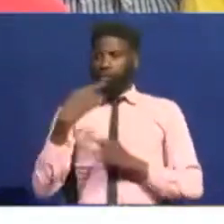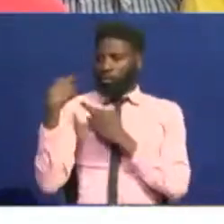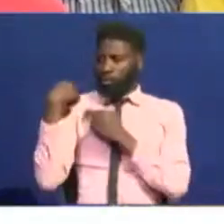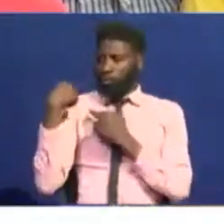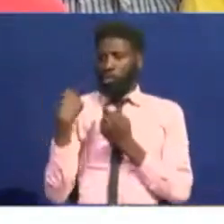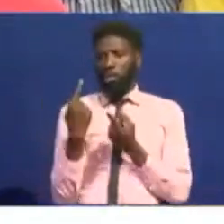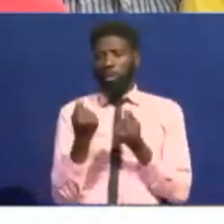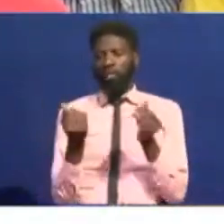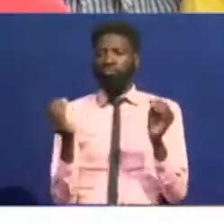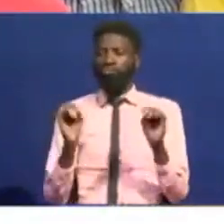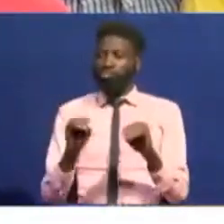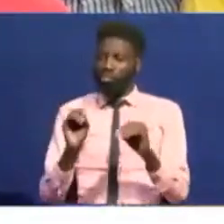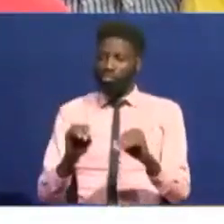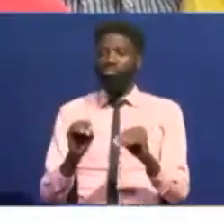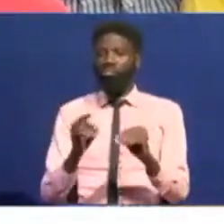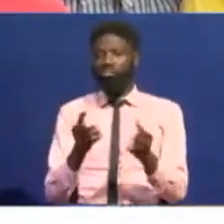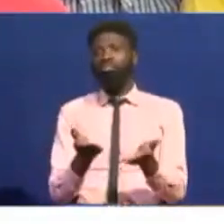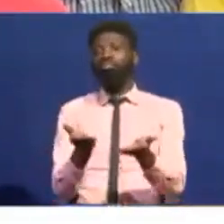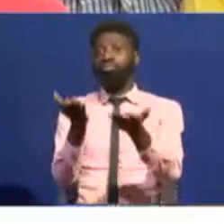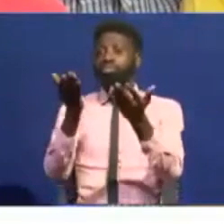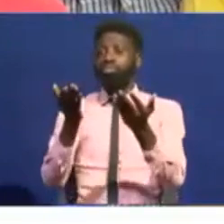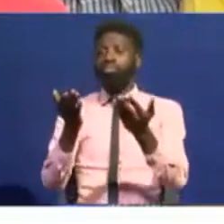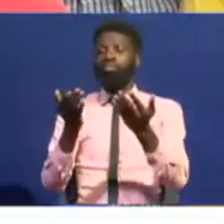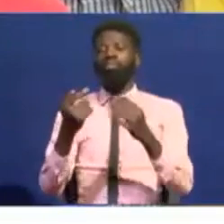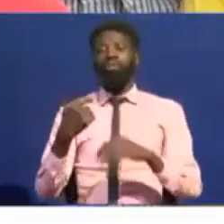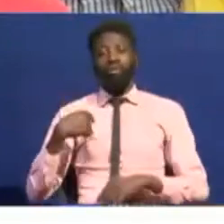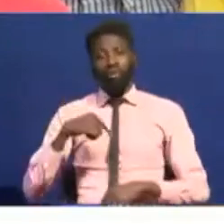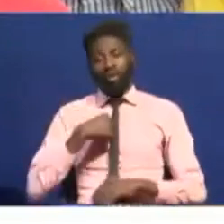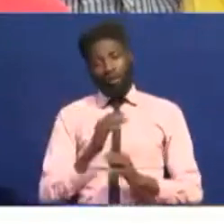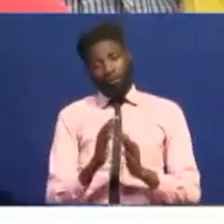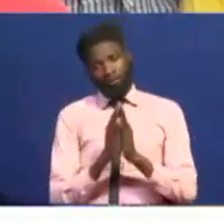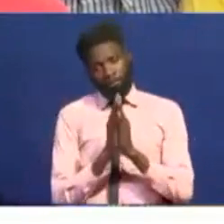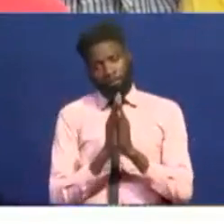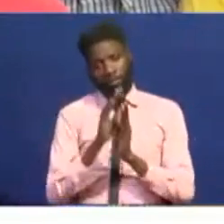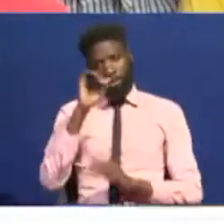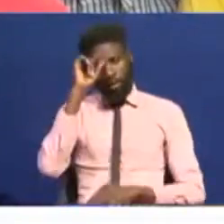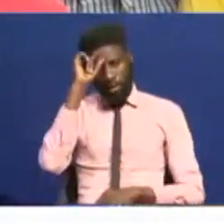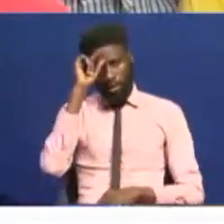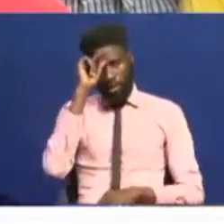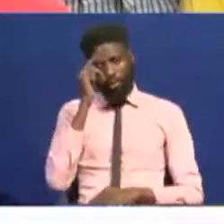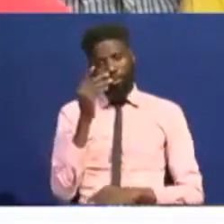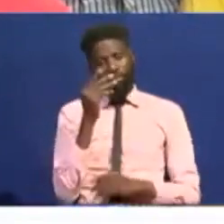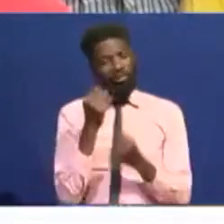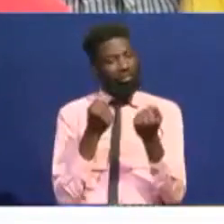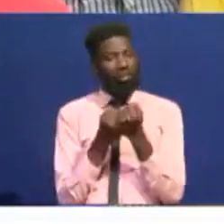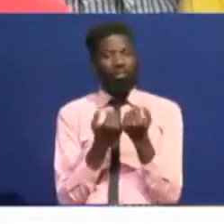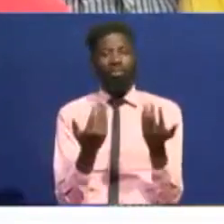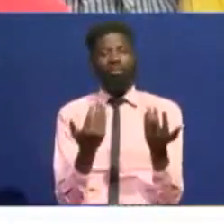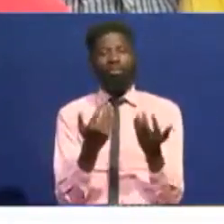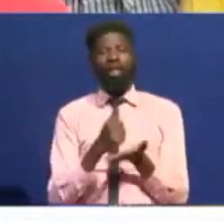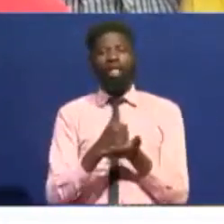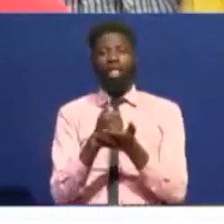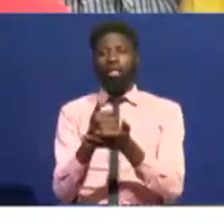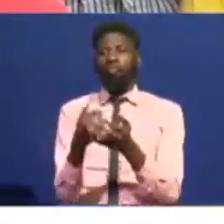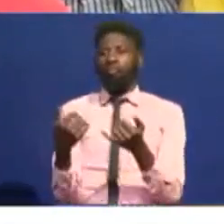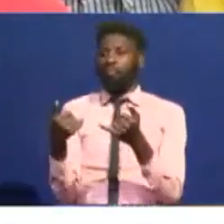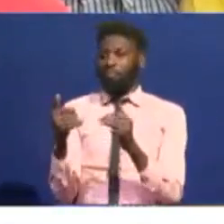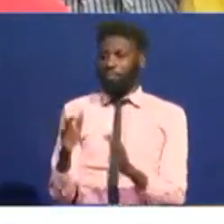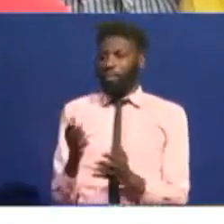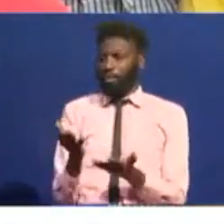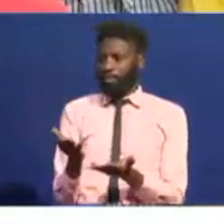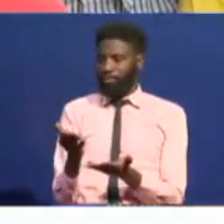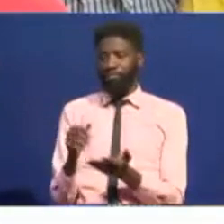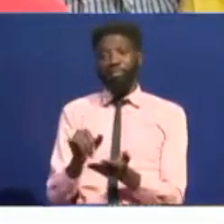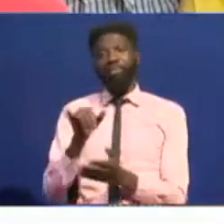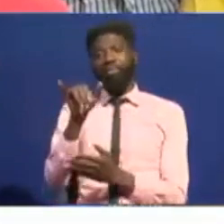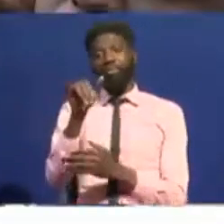tunamchangia aweze kuenda kucheza. So tunangependa government intervene na iweze kuwezesha wachezaji